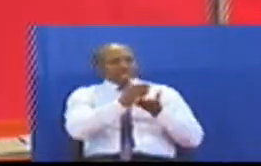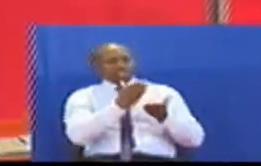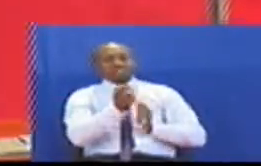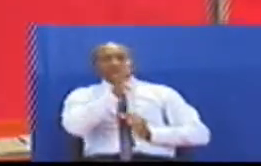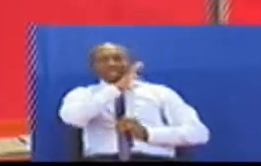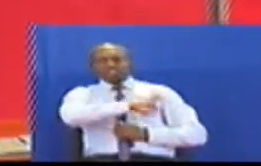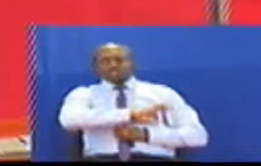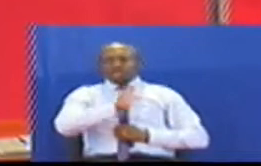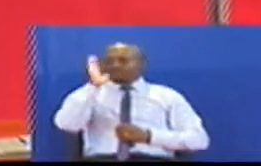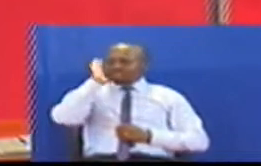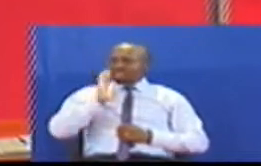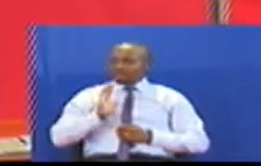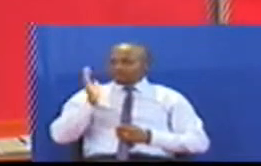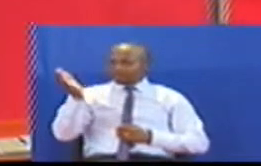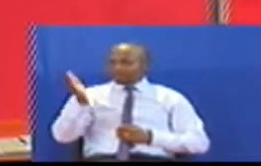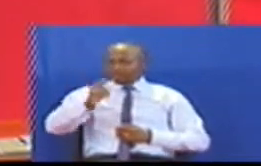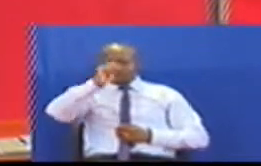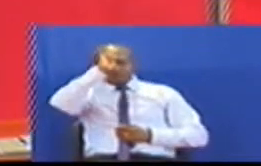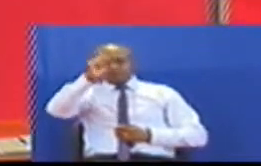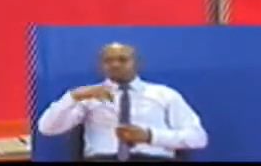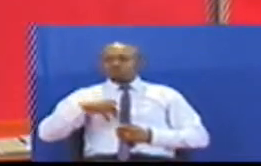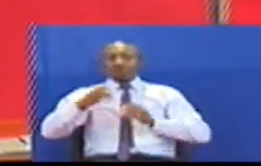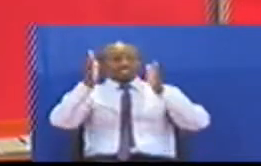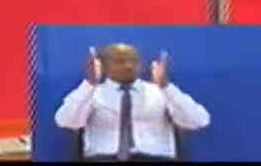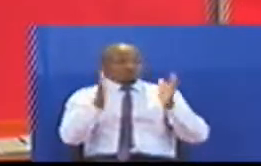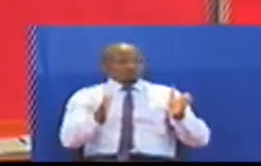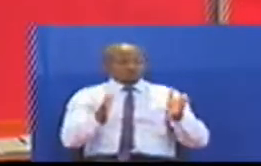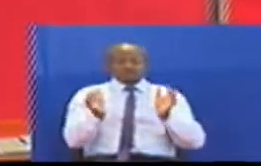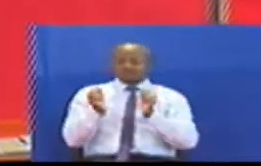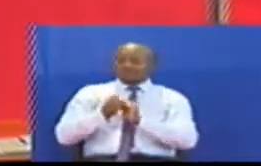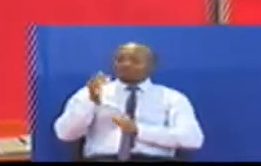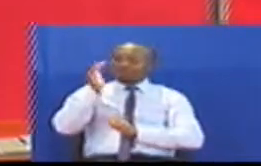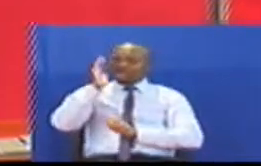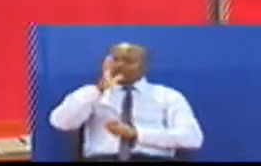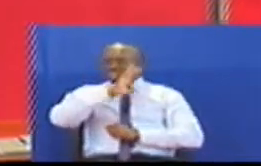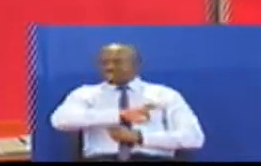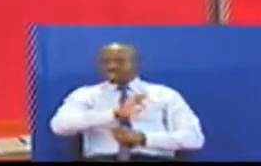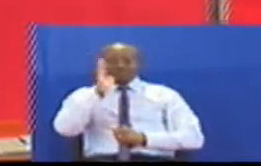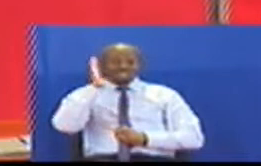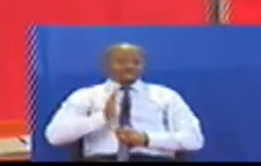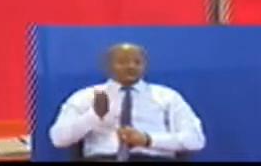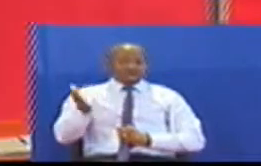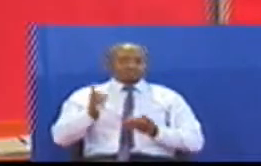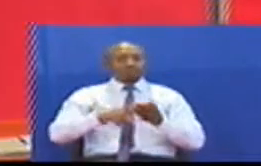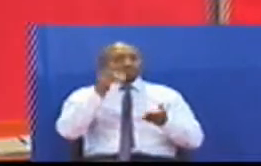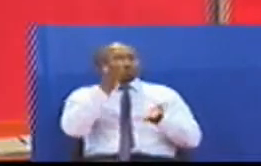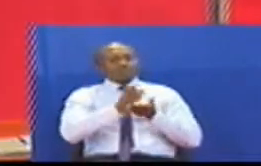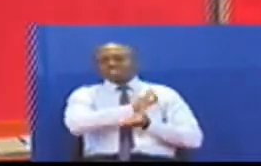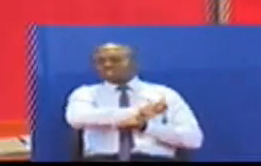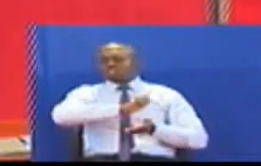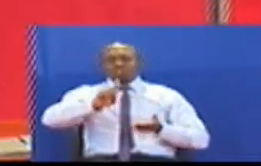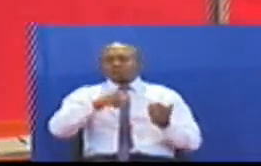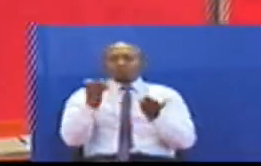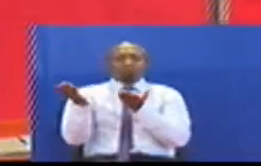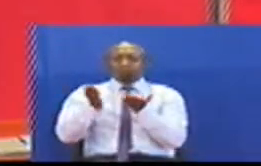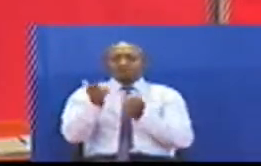vijana. Na Mheshimiwa Waziri Mkuu, kwenye hili swala la ajira kwa vijana, kusema kweli si Msoma peke yake, ni